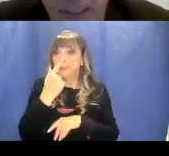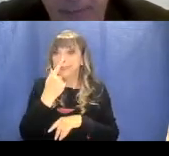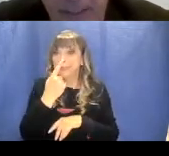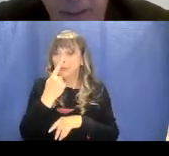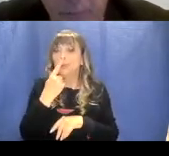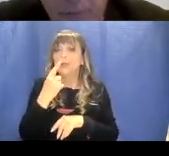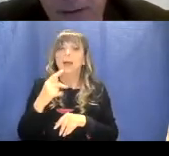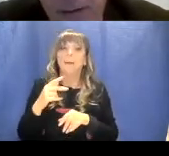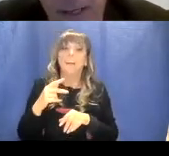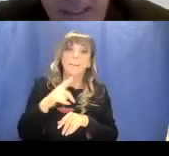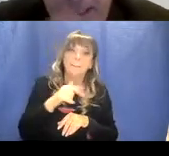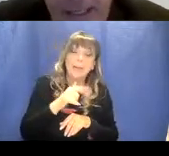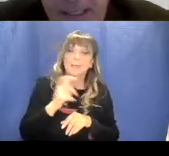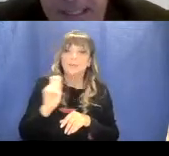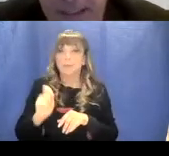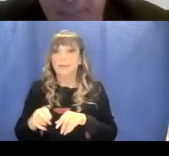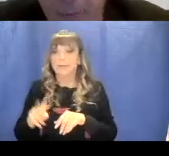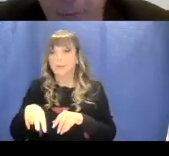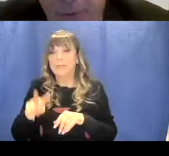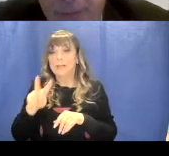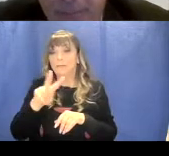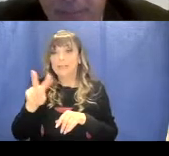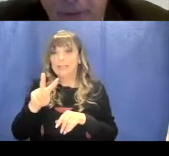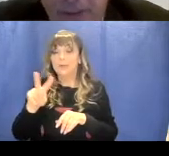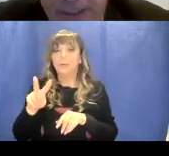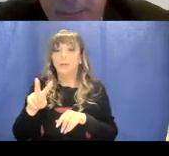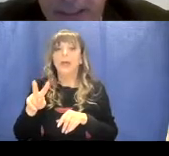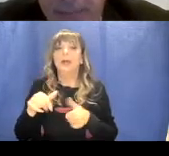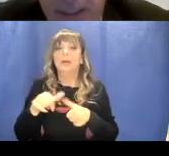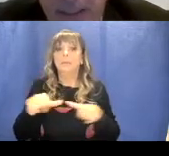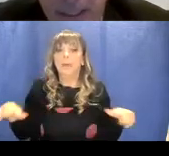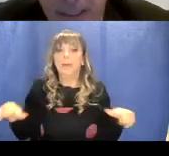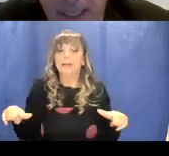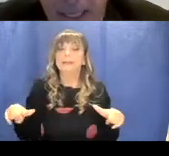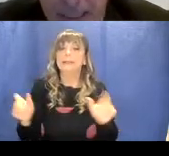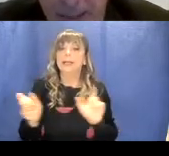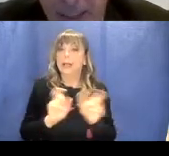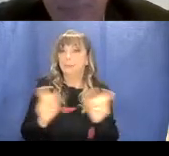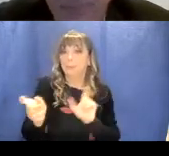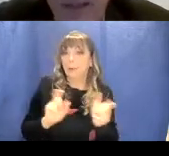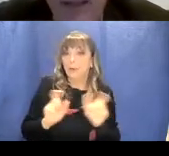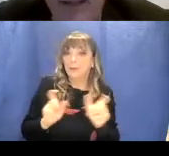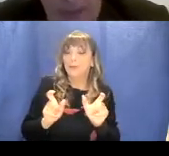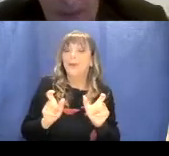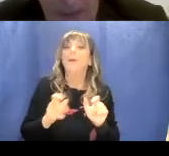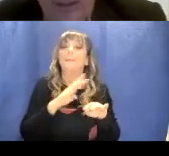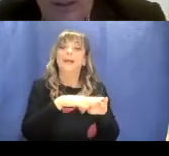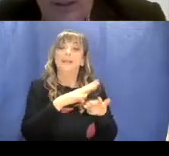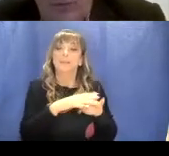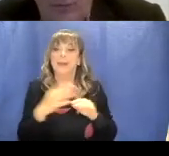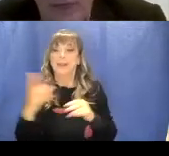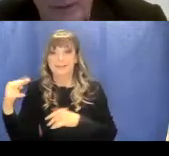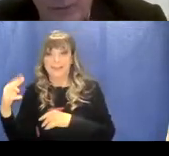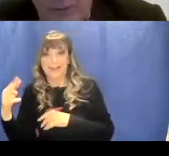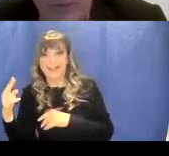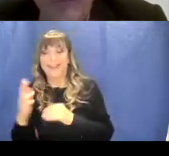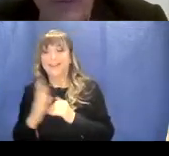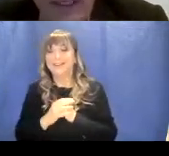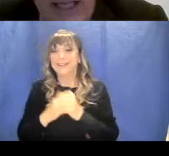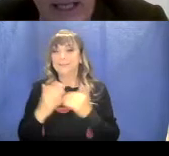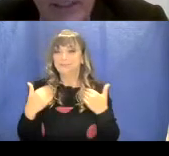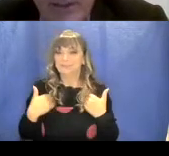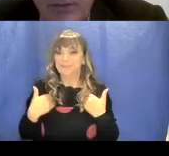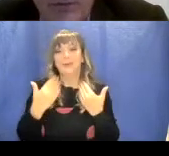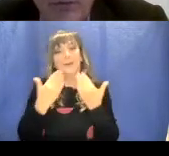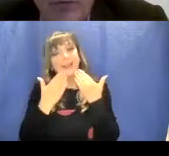2022 e sarà basata proprio i rapporti tra matematica e arte con questo vi